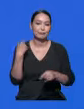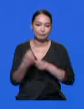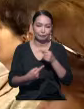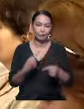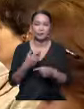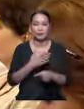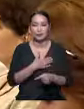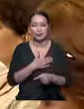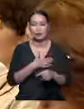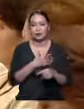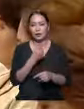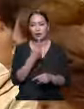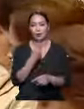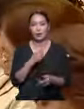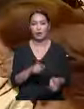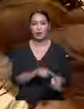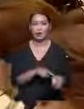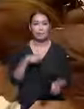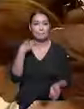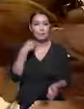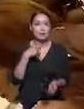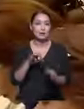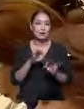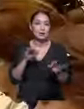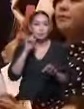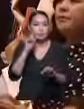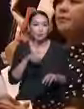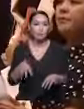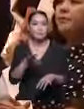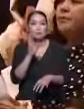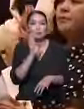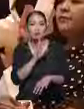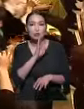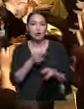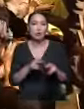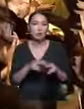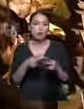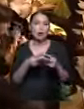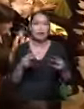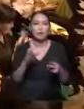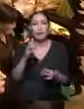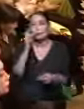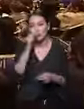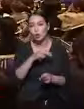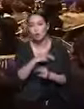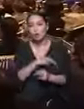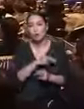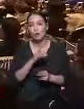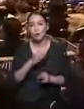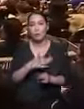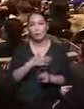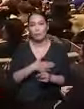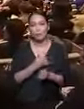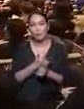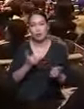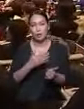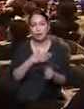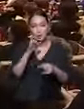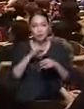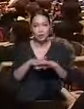крови. Президент выразил признательность всем женщинам, которые наравне с мужчинами трудятся во благо нашей страны.